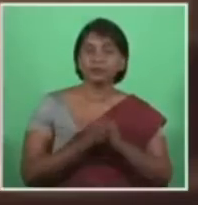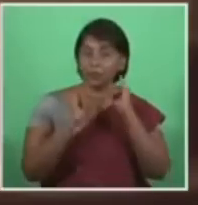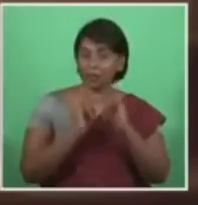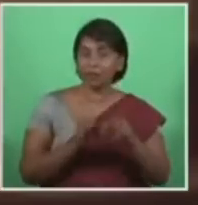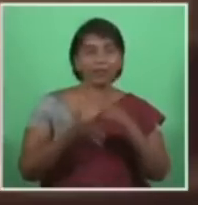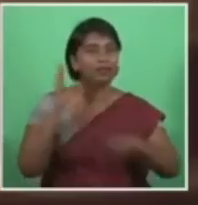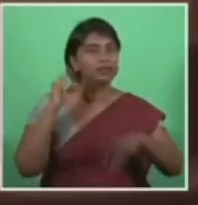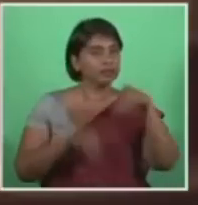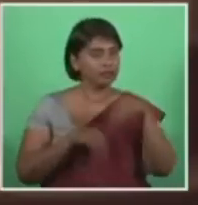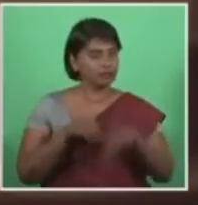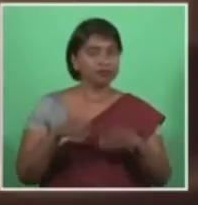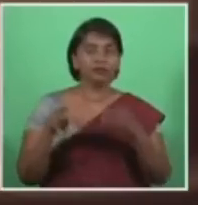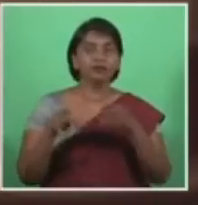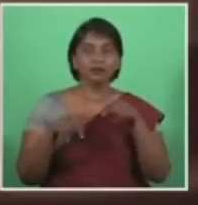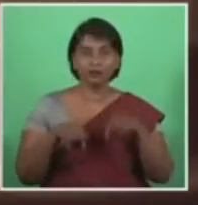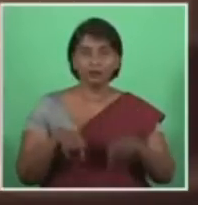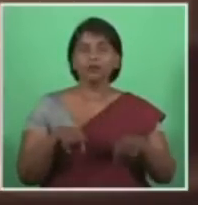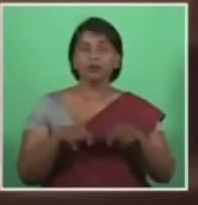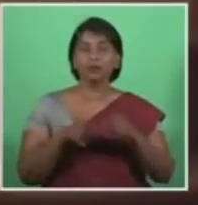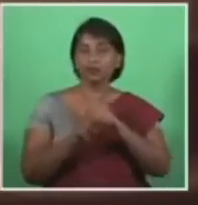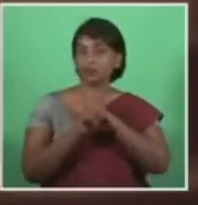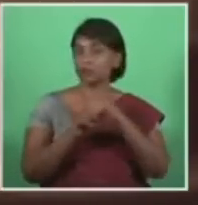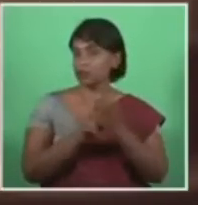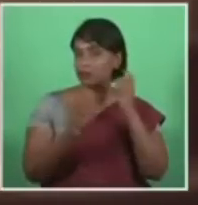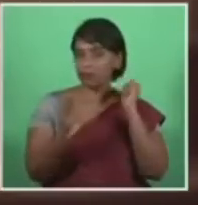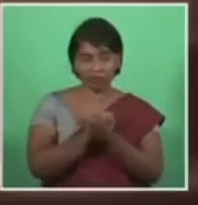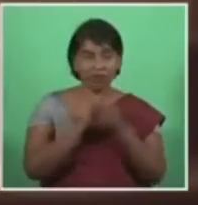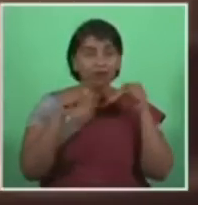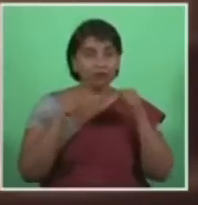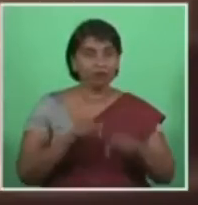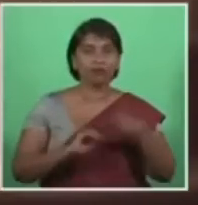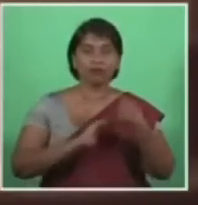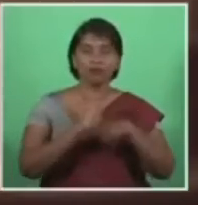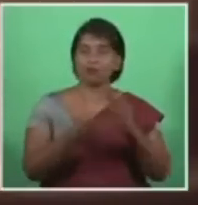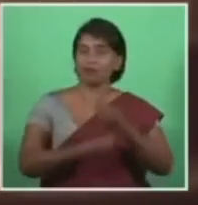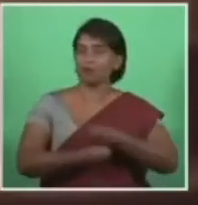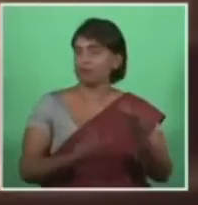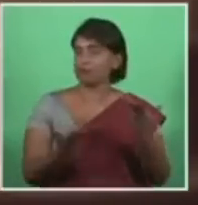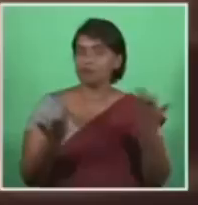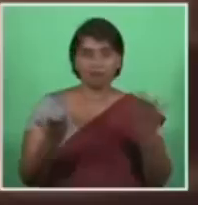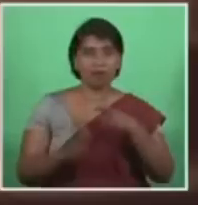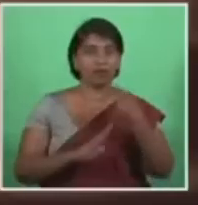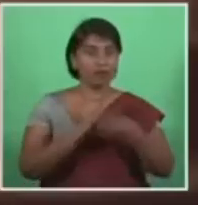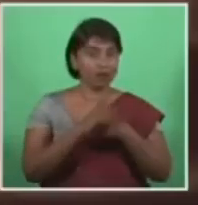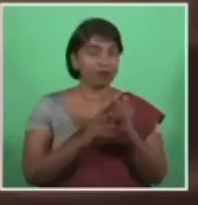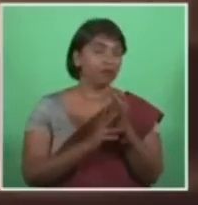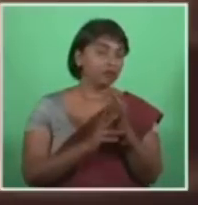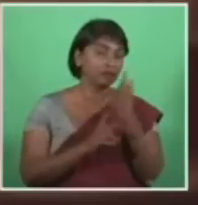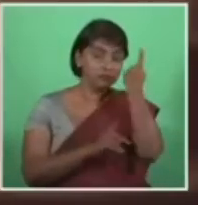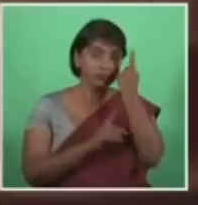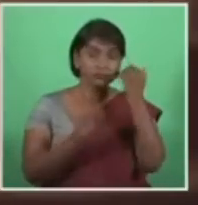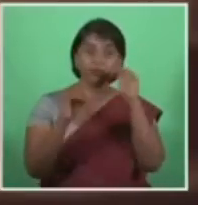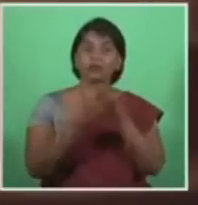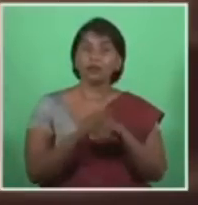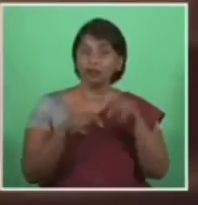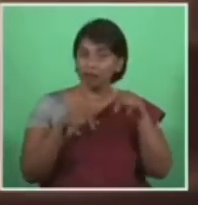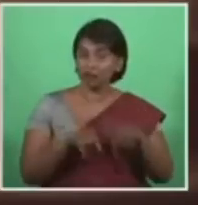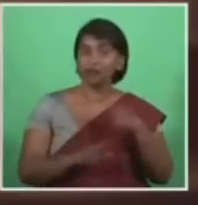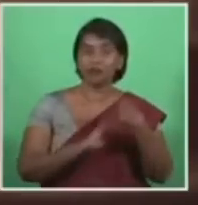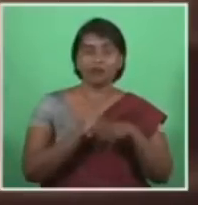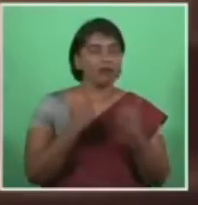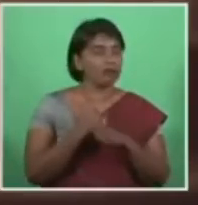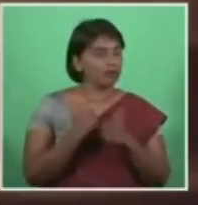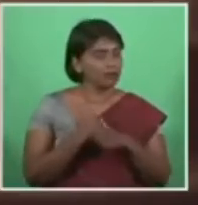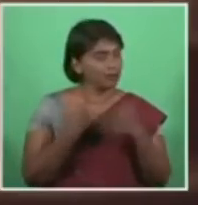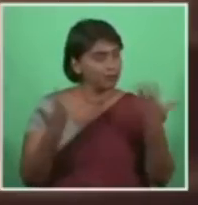දූෂිත දේශපාලනයේ දේශපාලන සංස්කෘතිය වෙනස් නොවුනොත් මේ රට වෙනස් වෙන්නේ නැහැ. මේ රටේ ආර්ථික විශේෂඥයෝ හිටියා කියලා කවදාවත් මේ රට හදන්න